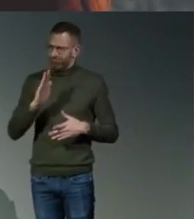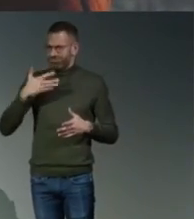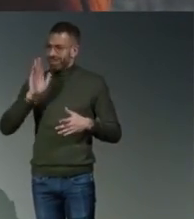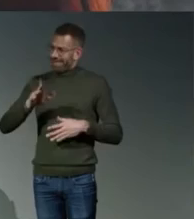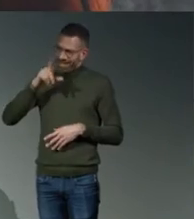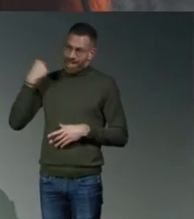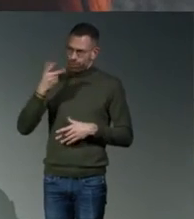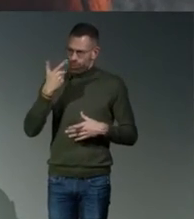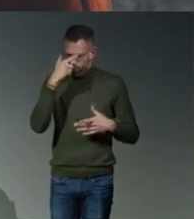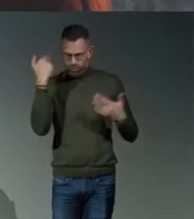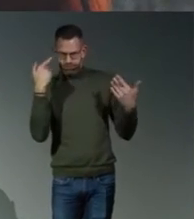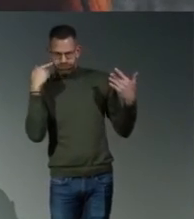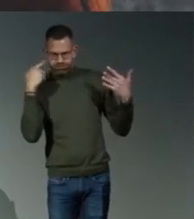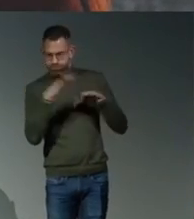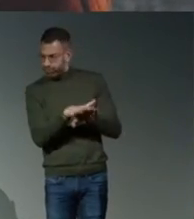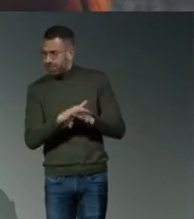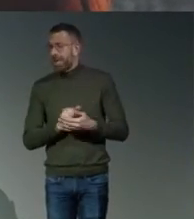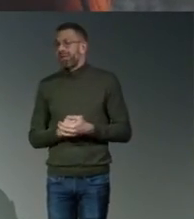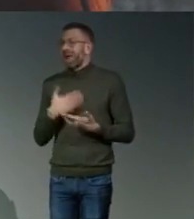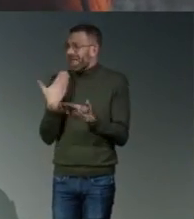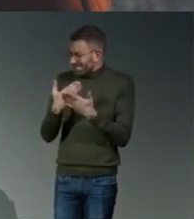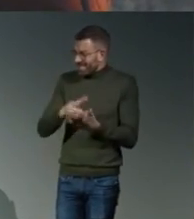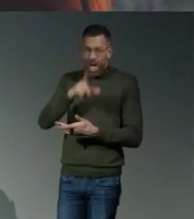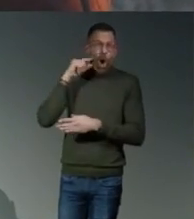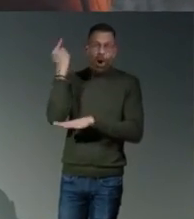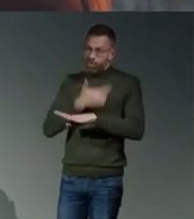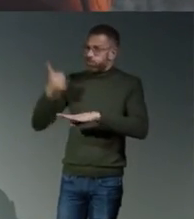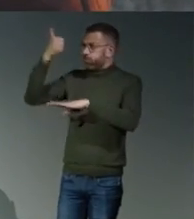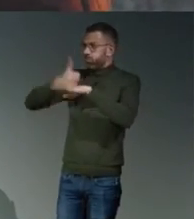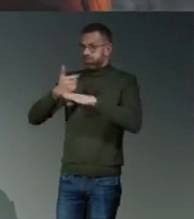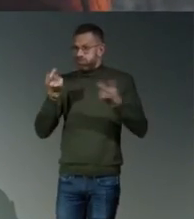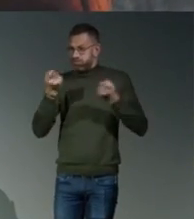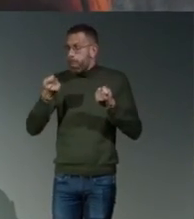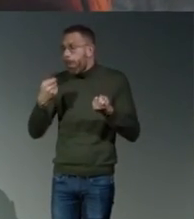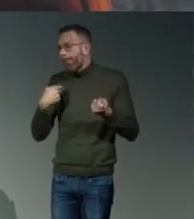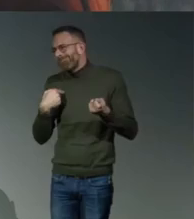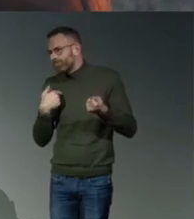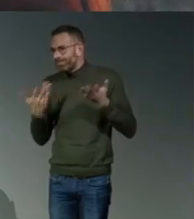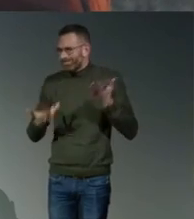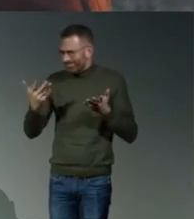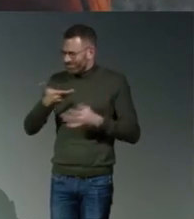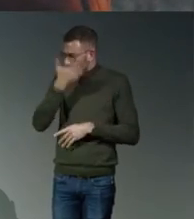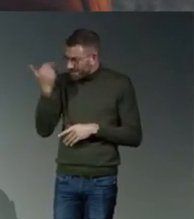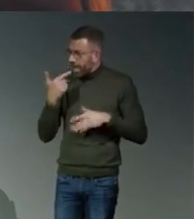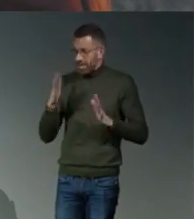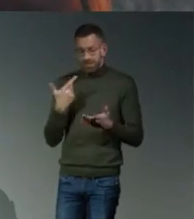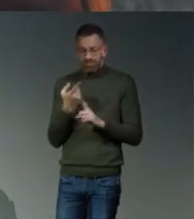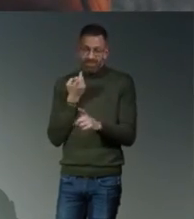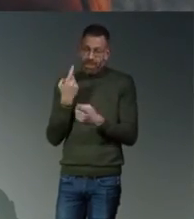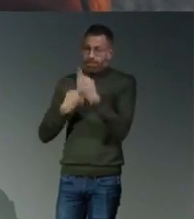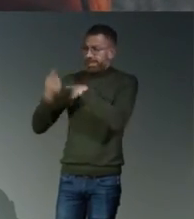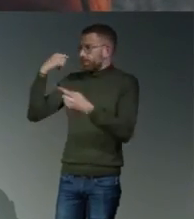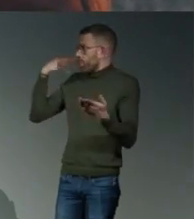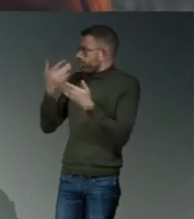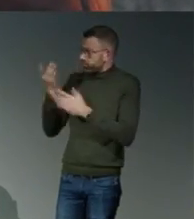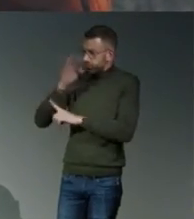vous répondre. Je ne sais pas si c'est du patriarcat. Moi, j'ai du mal à employer ce mot aussi massivement. Je pense que c'est une histoire, une sociologie qui